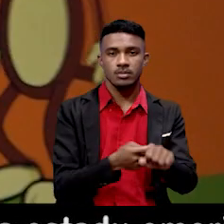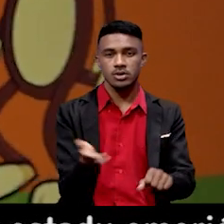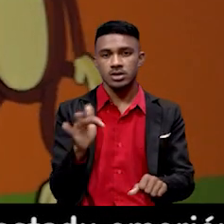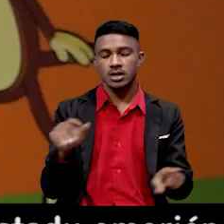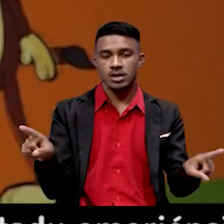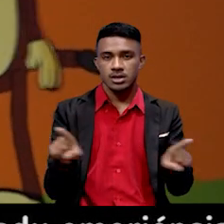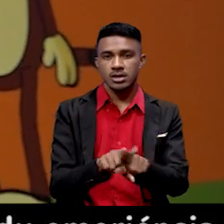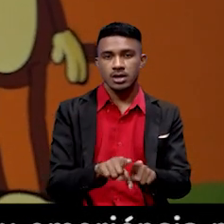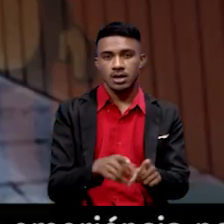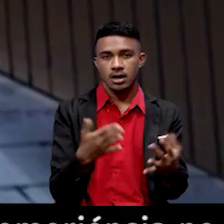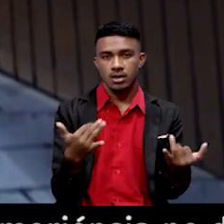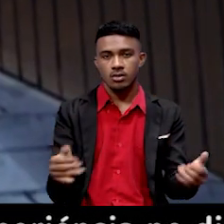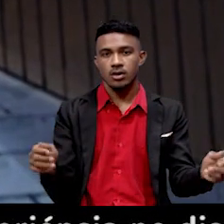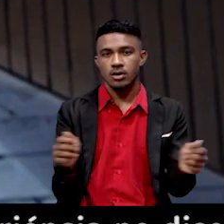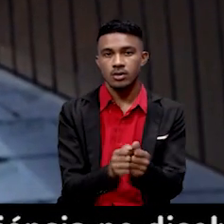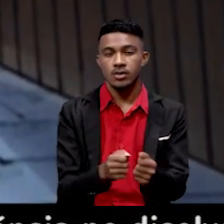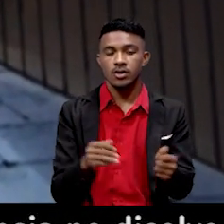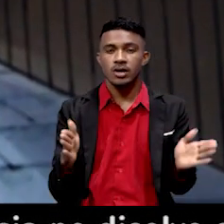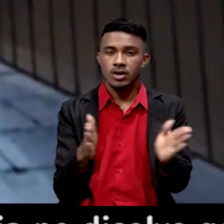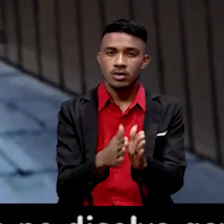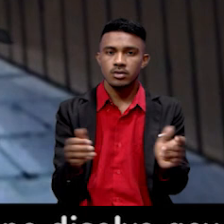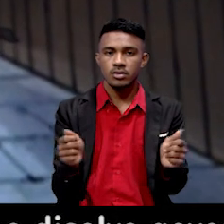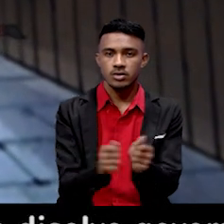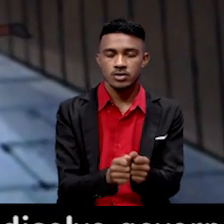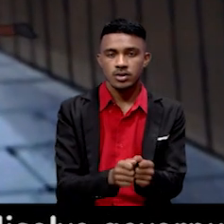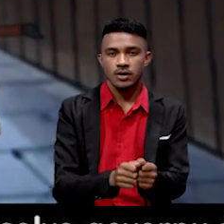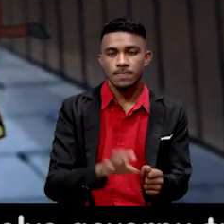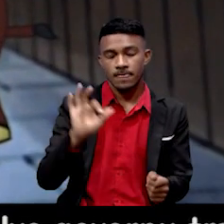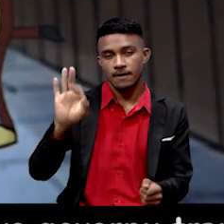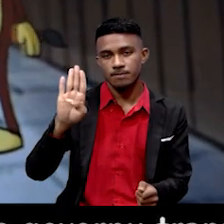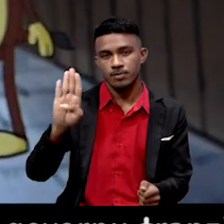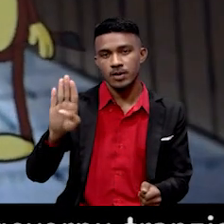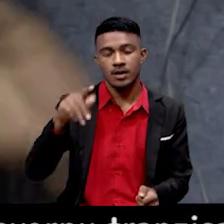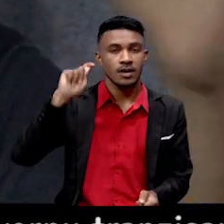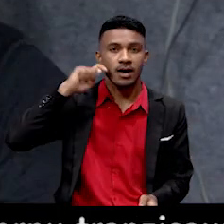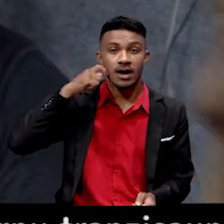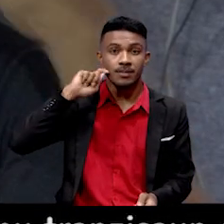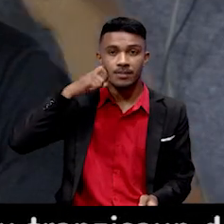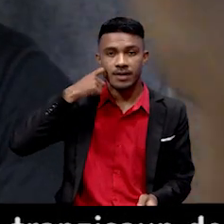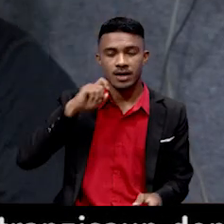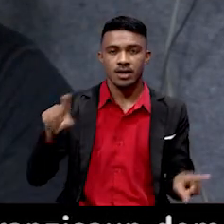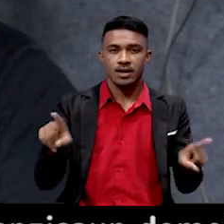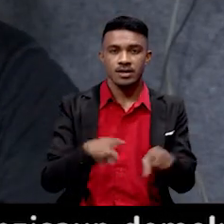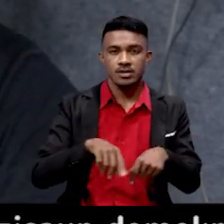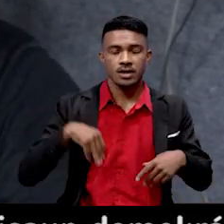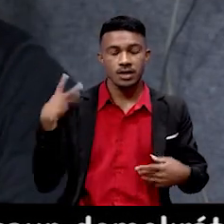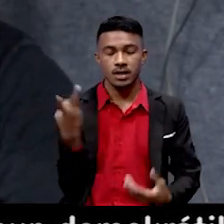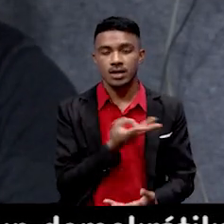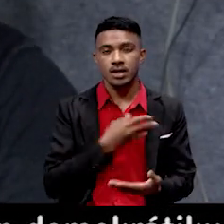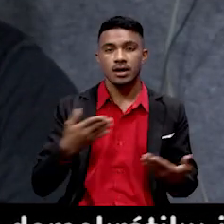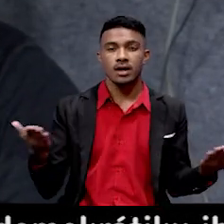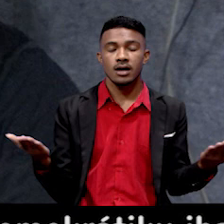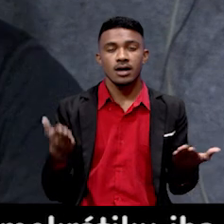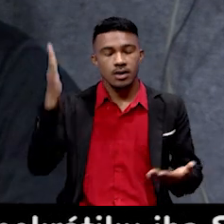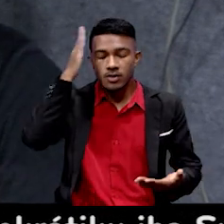oh, buat kiku awan sih sang Android, tan sa iPhone, né? Itu bele akses buat tu, itu bele halus saya dah nya hanoi itu bele convert buat